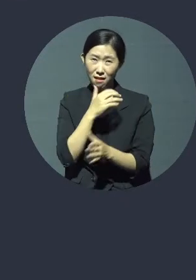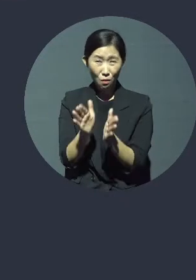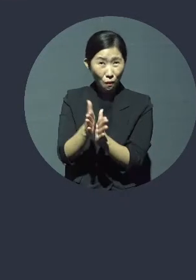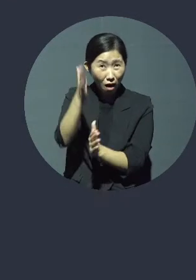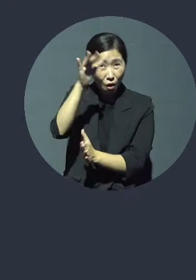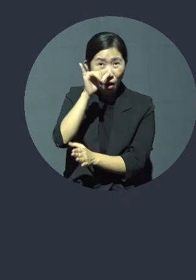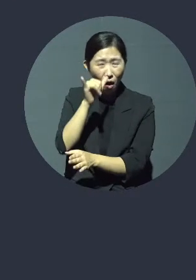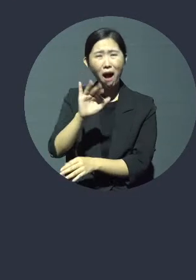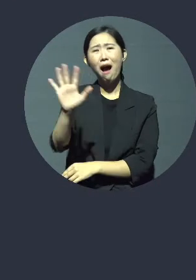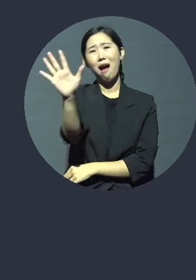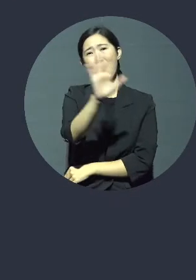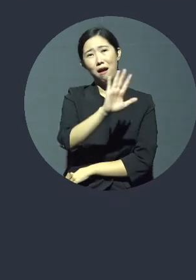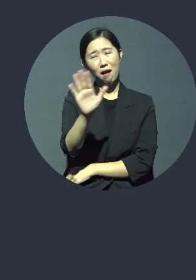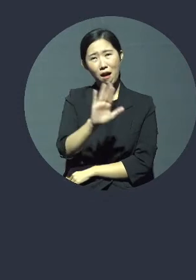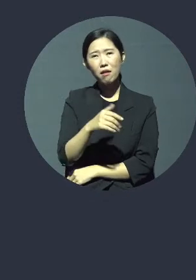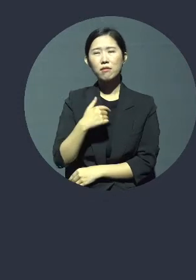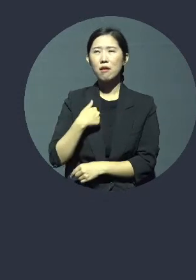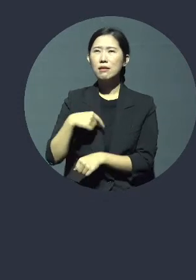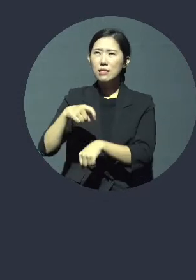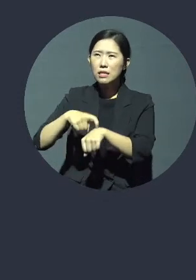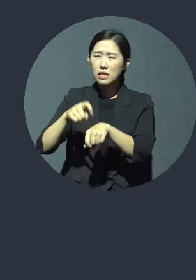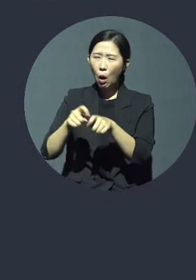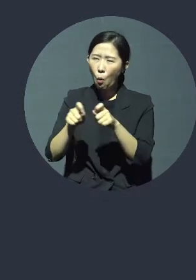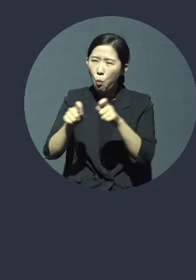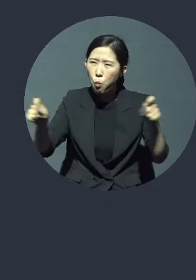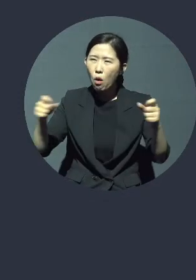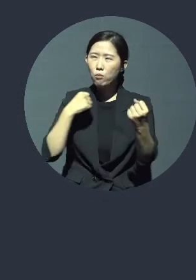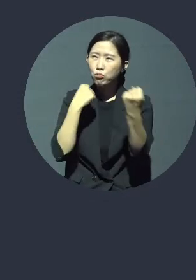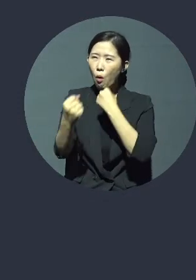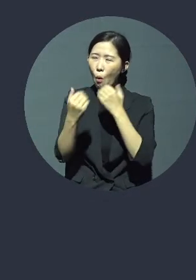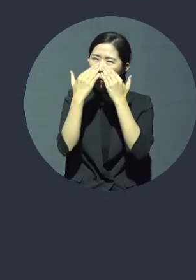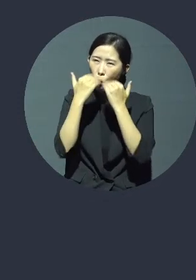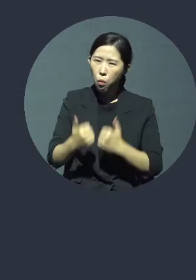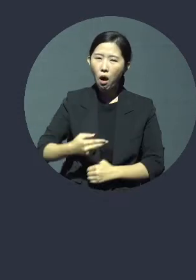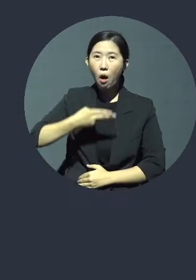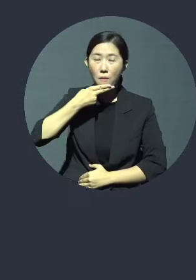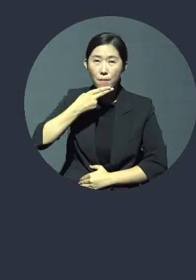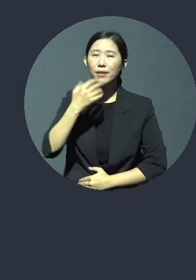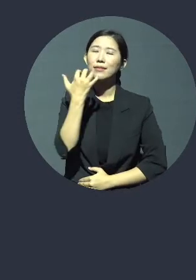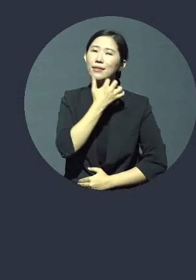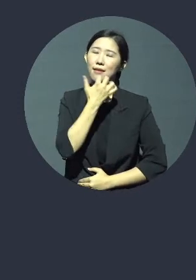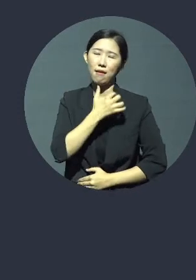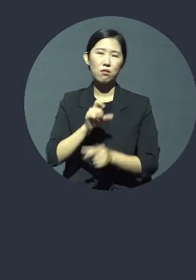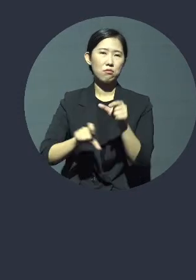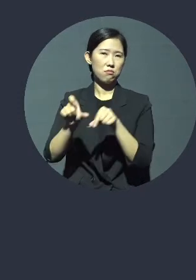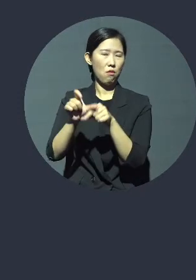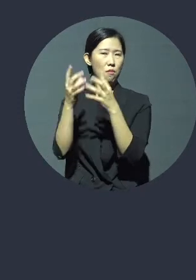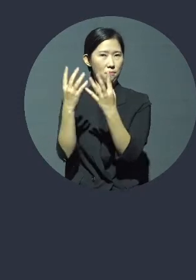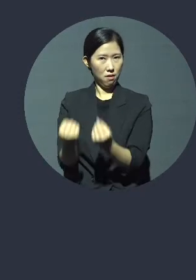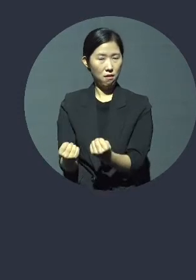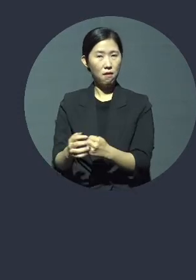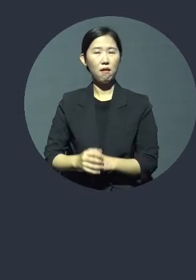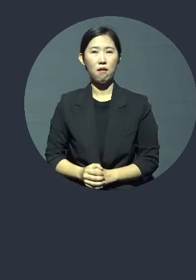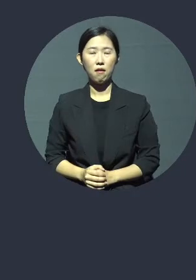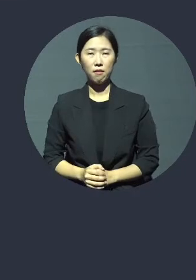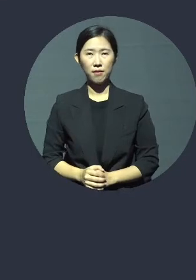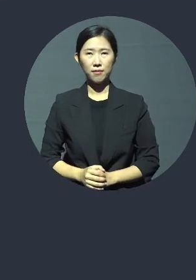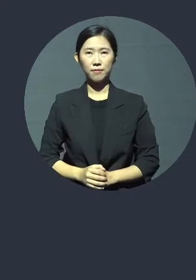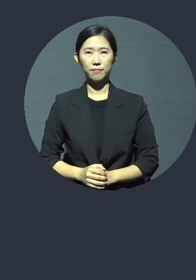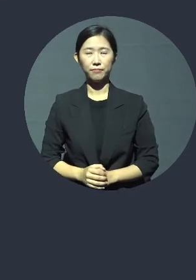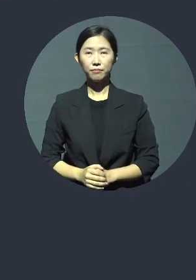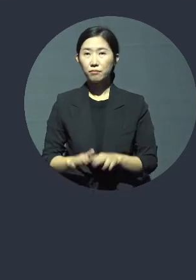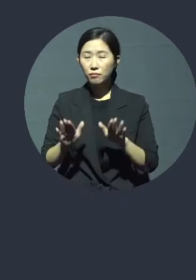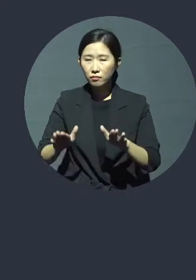오래 봐도 질리지 않는 색상에 더 호감을 가지는 것을 알 수가 있었습니다. 아마 활성화된 중고 제품 상거래 시에